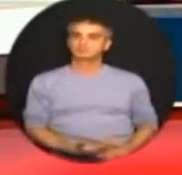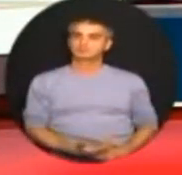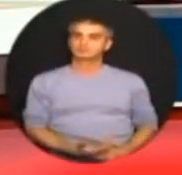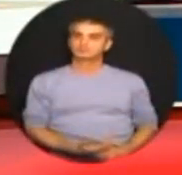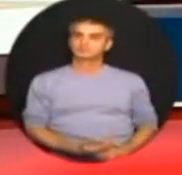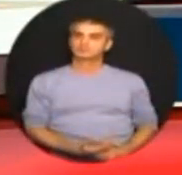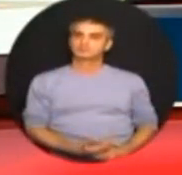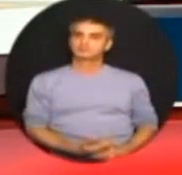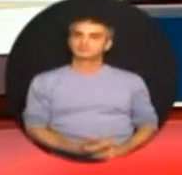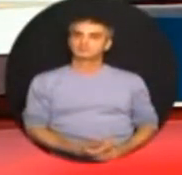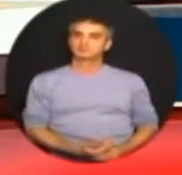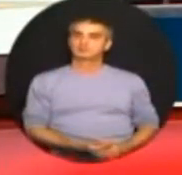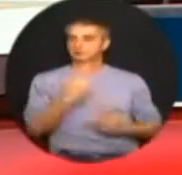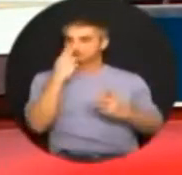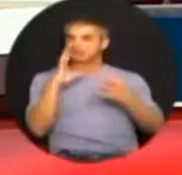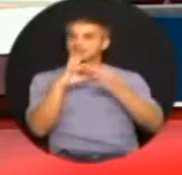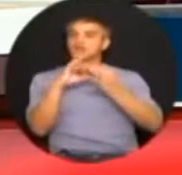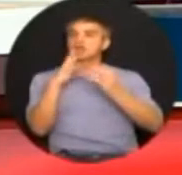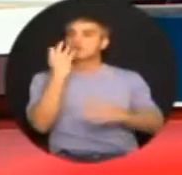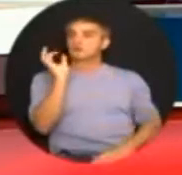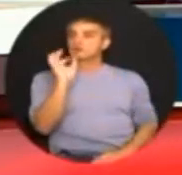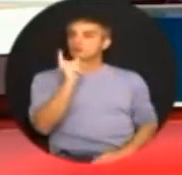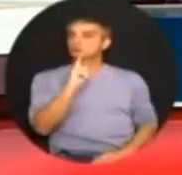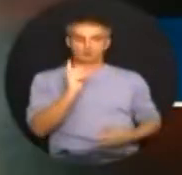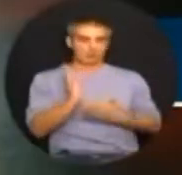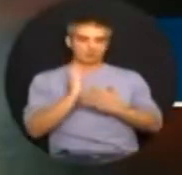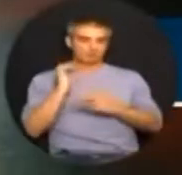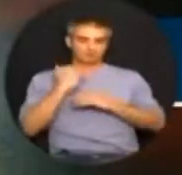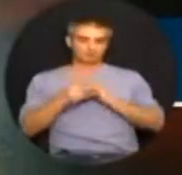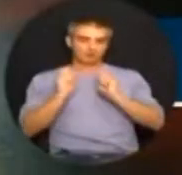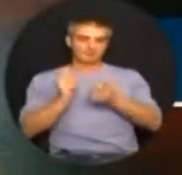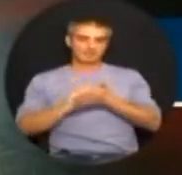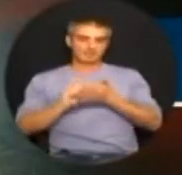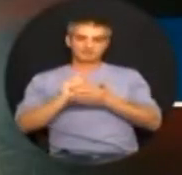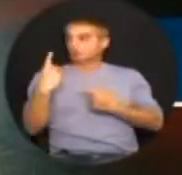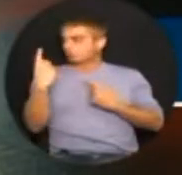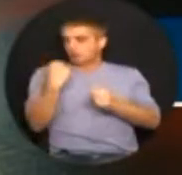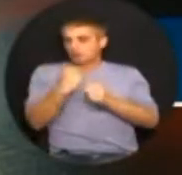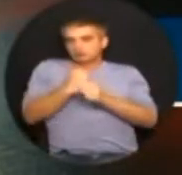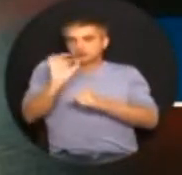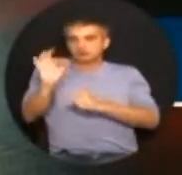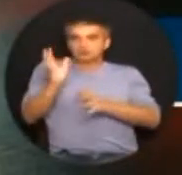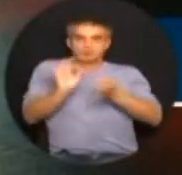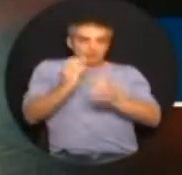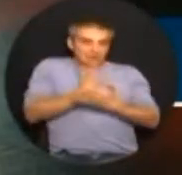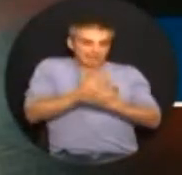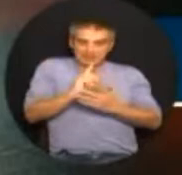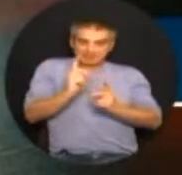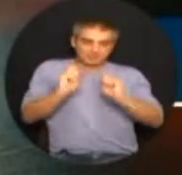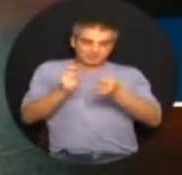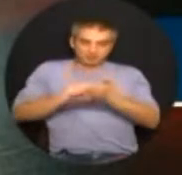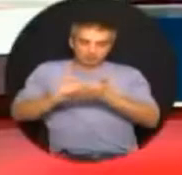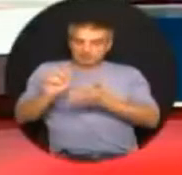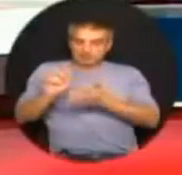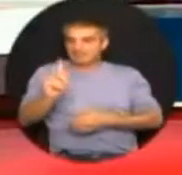הציבור. 40% 40% בכלל לא מפשיל לכתב אישום. אז שכל אחד יעשה את העבודה שלו, שהפרקליטות תחליט מי מגיש כתב